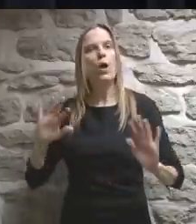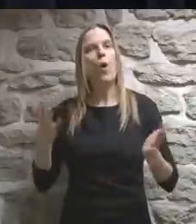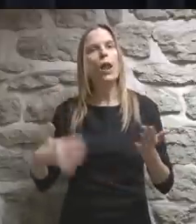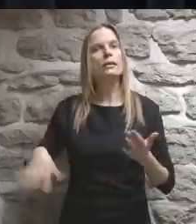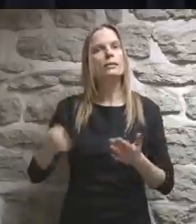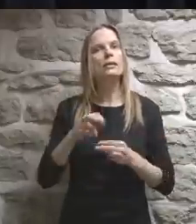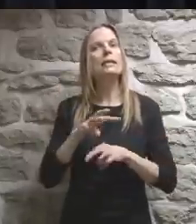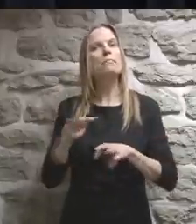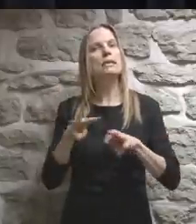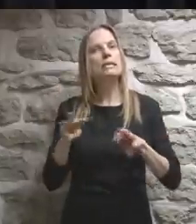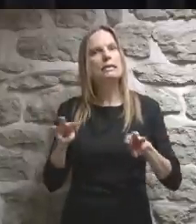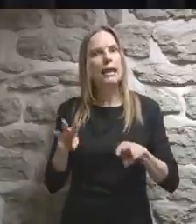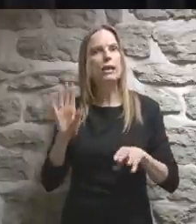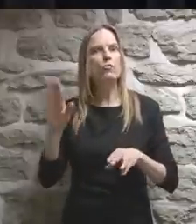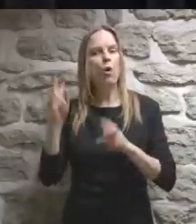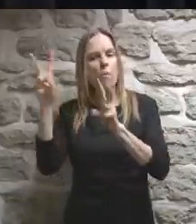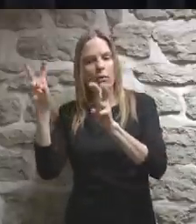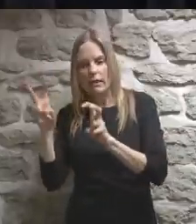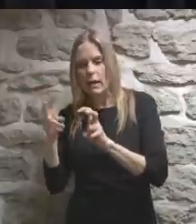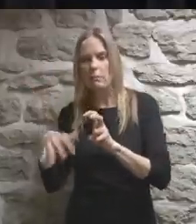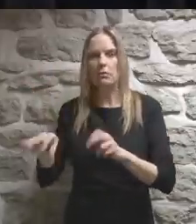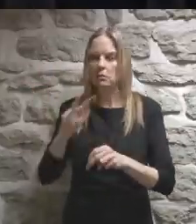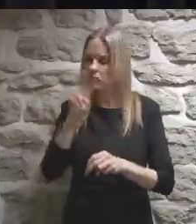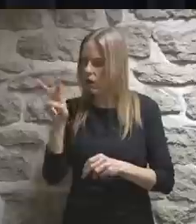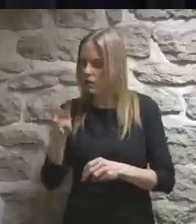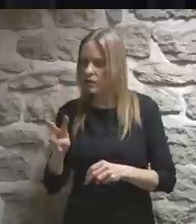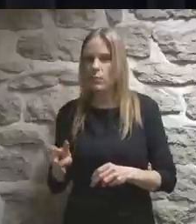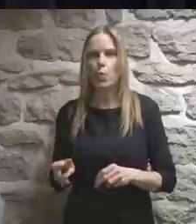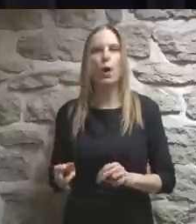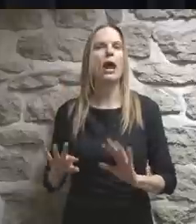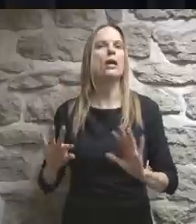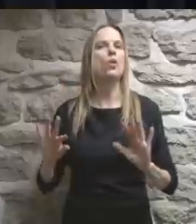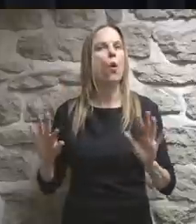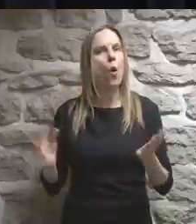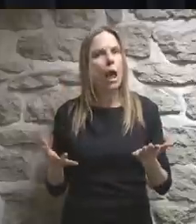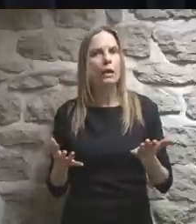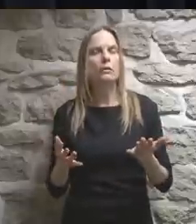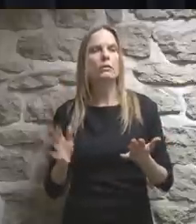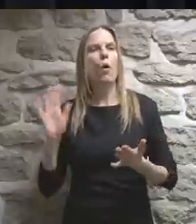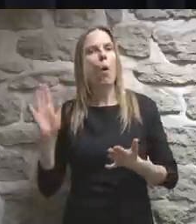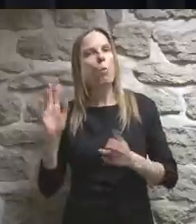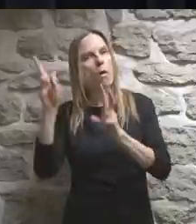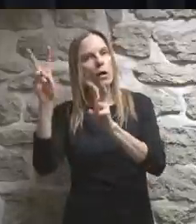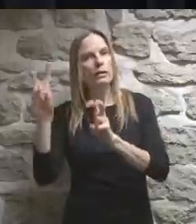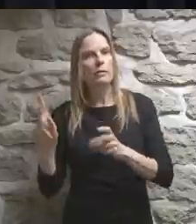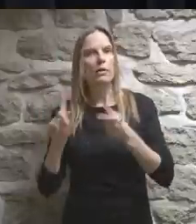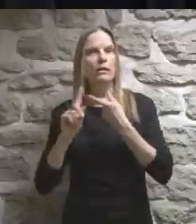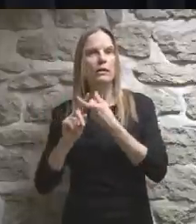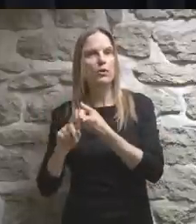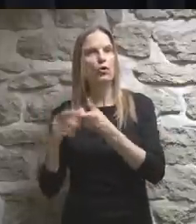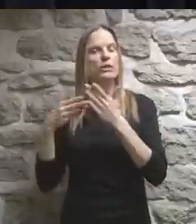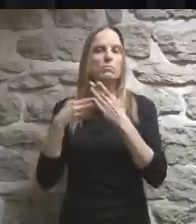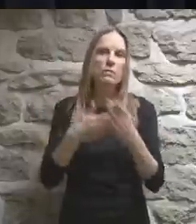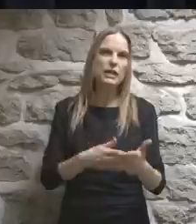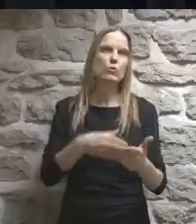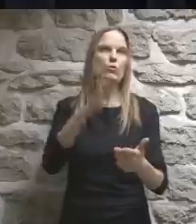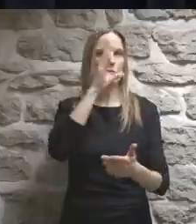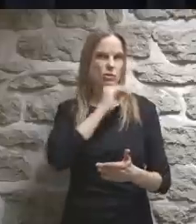ministeeriumite valdkonnad me käisime üle, mis ühes või teises valdkonnas võib olla siis